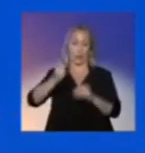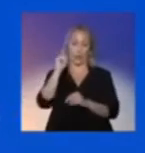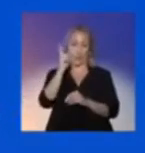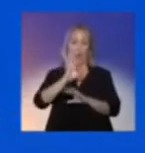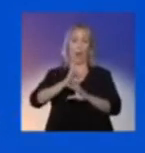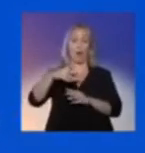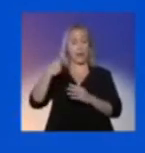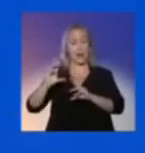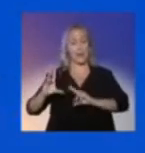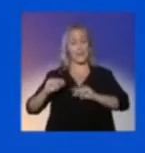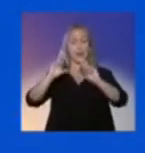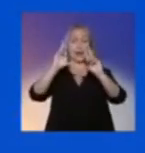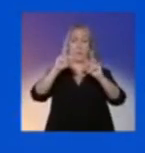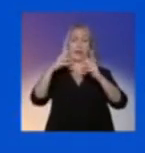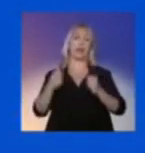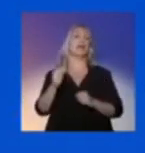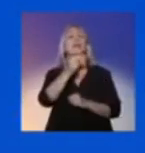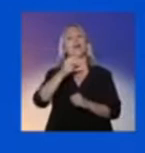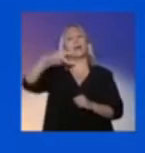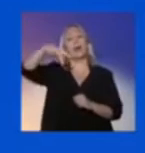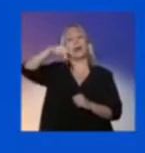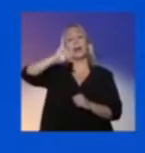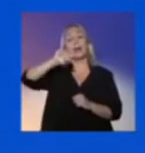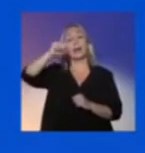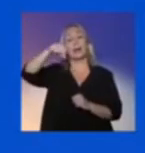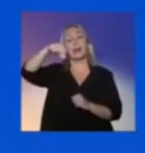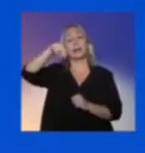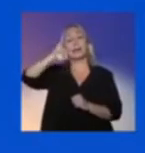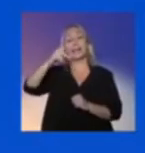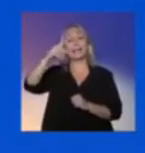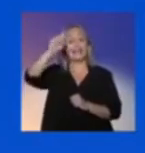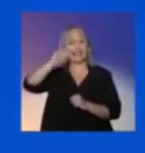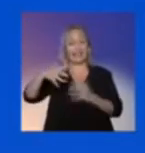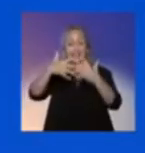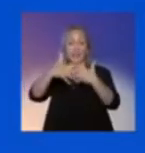προβλήματα. Είναι και άλλες περιοχές της Ευρώπης, άρα θα δημιουργηθεί, πιστεύω,